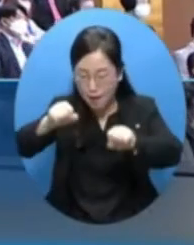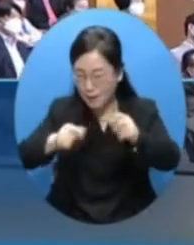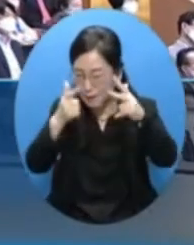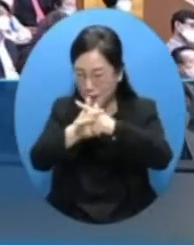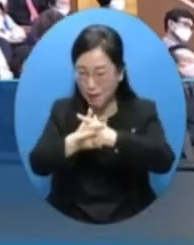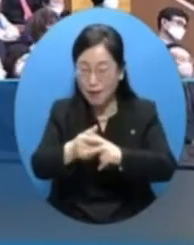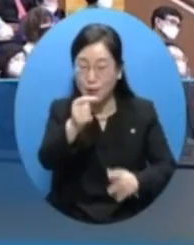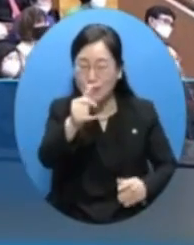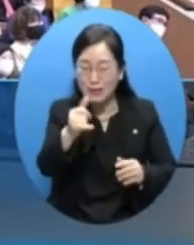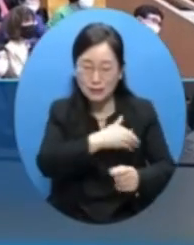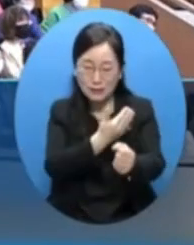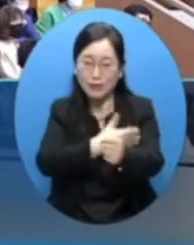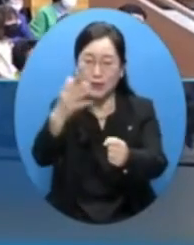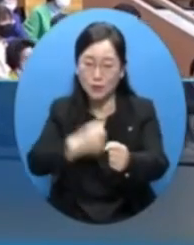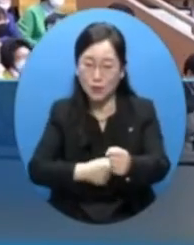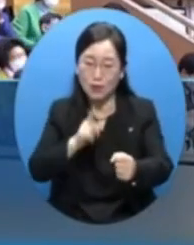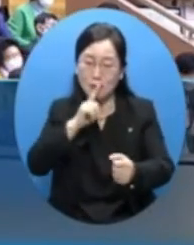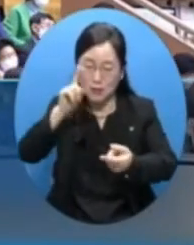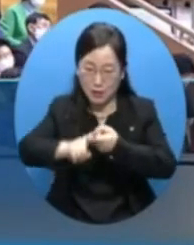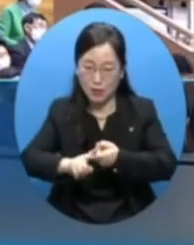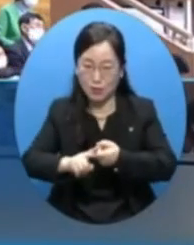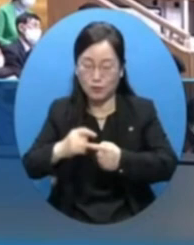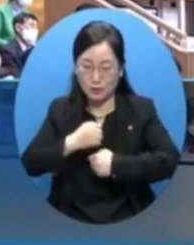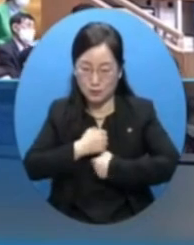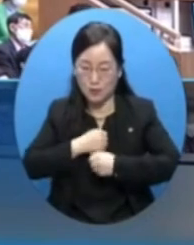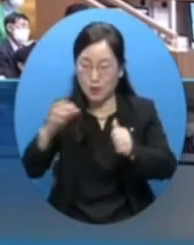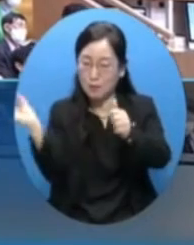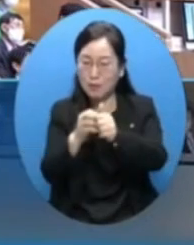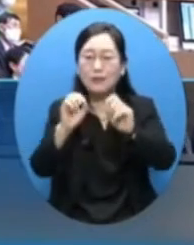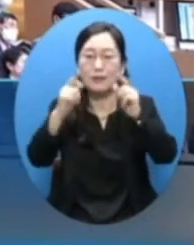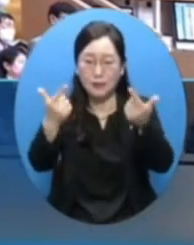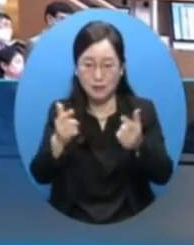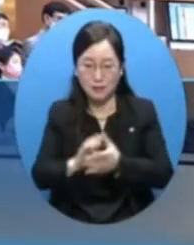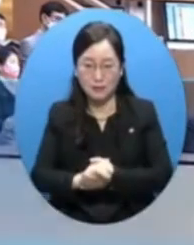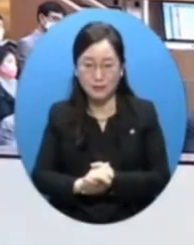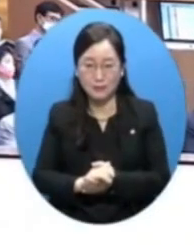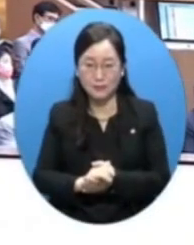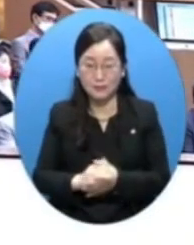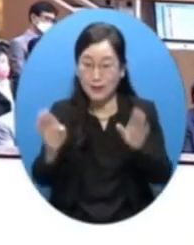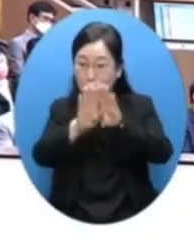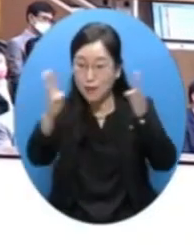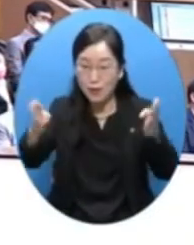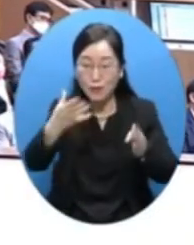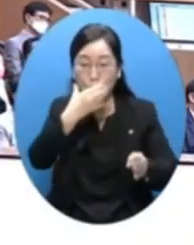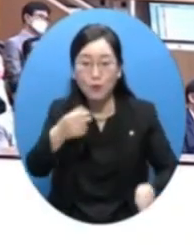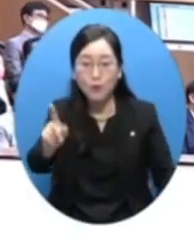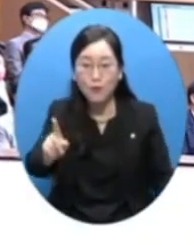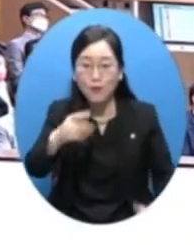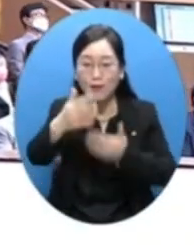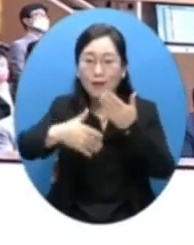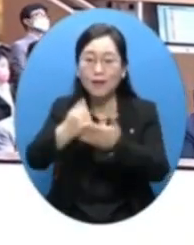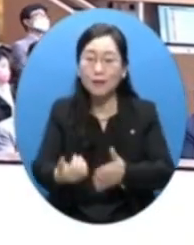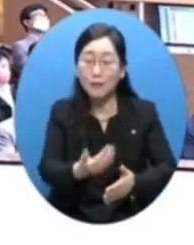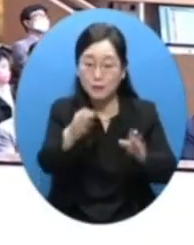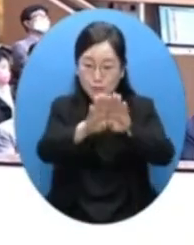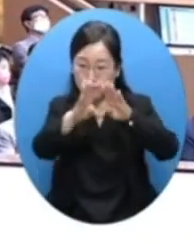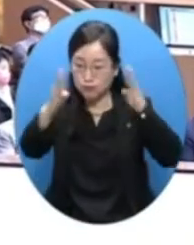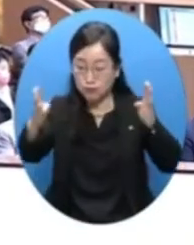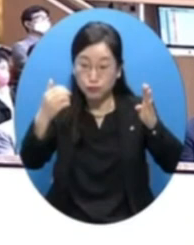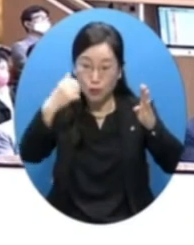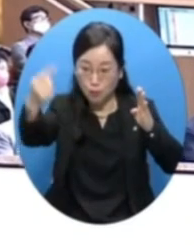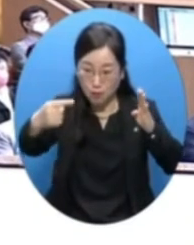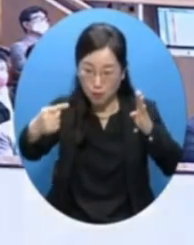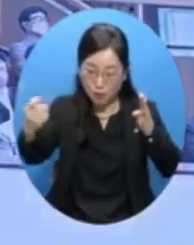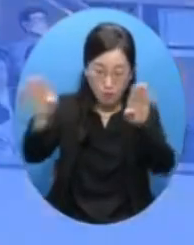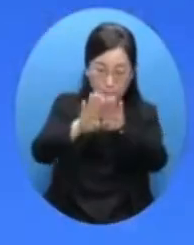능력을 가지고서도 내 말을 지키며 내 이름을 배반하지 아니하였도다. 열린 문의 복이 무엇입니까? 하나님이 열어놓으면 닫을 자가 없다는